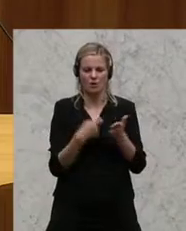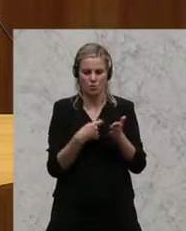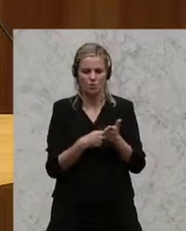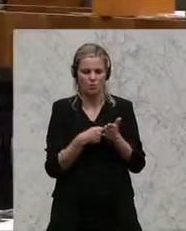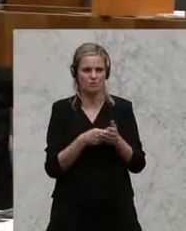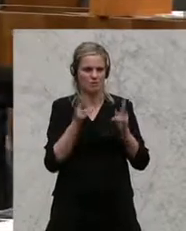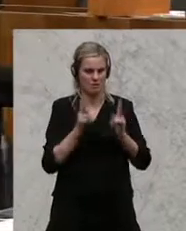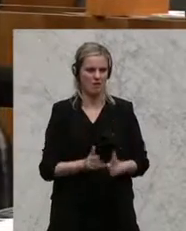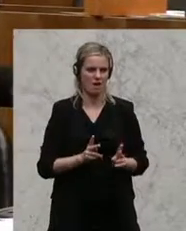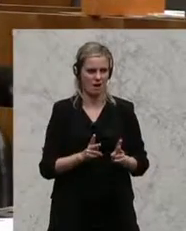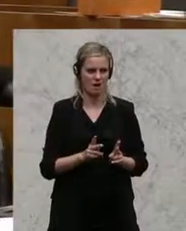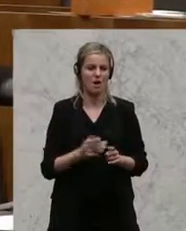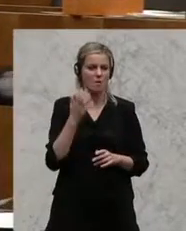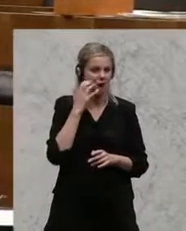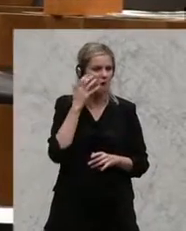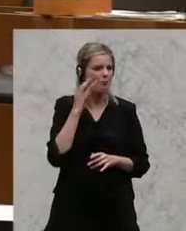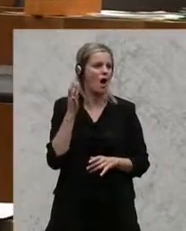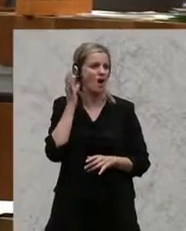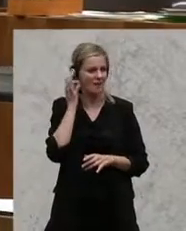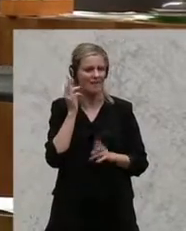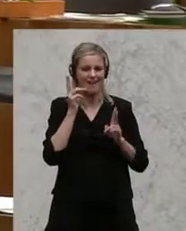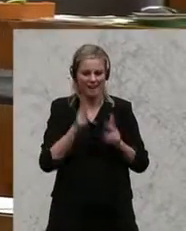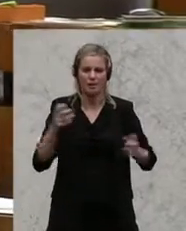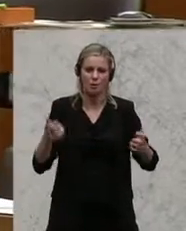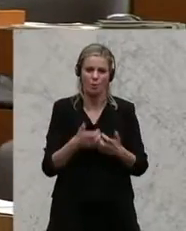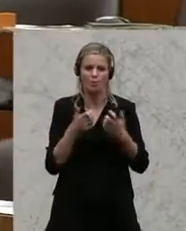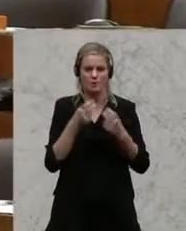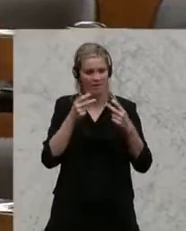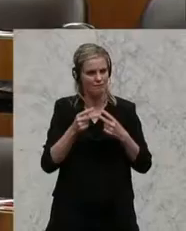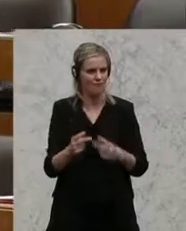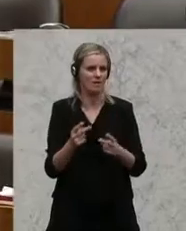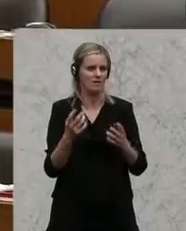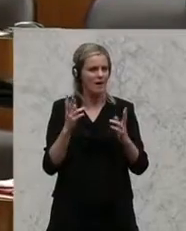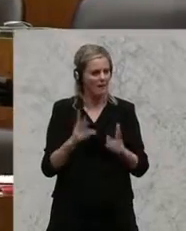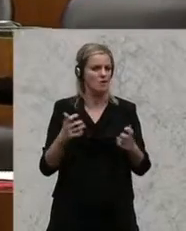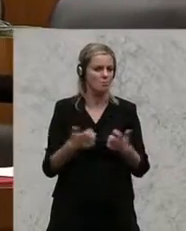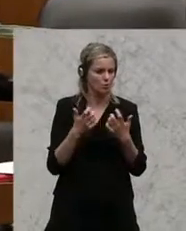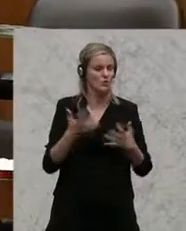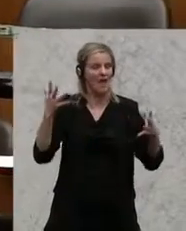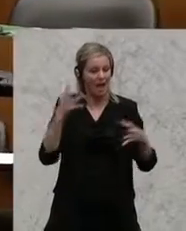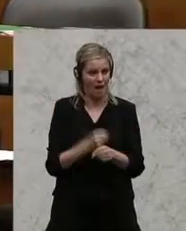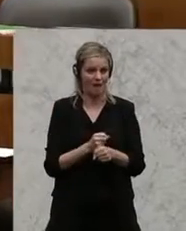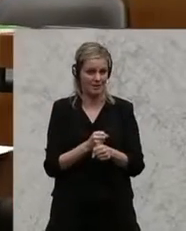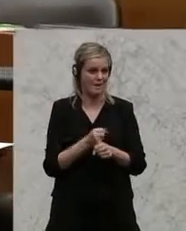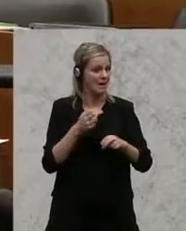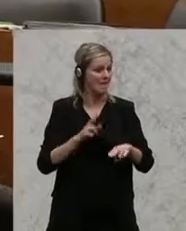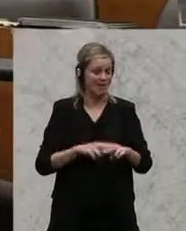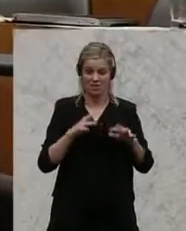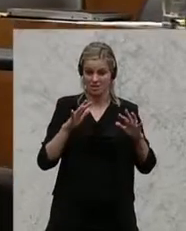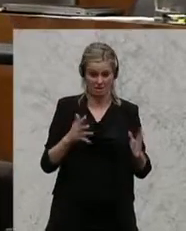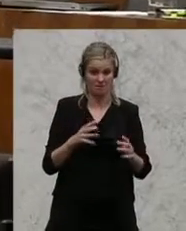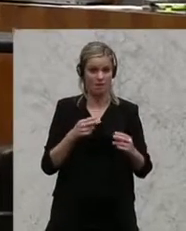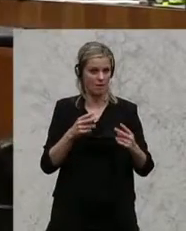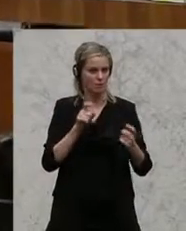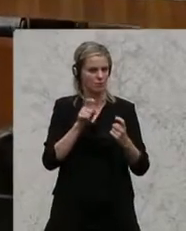kostendeckende Preise, damit unsere Bäuerinnen und Bauern produzieren können, damit wir die Produktion erhalten, sonst können wir gar nicht mehr darüber diskutieren,